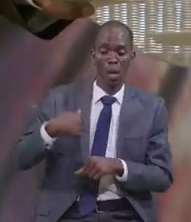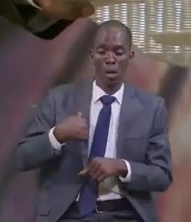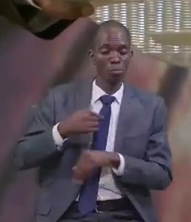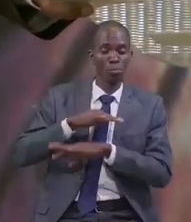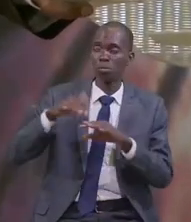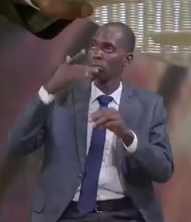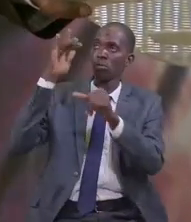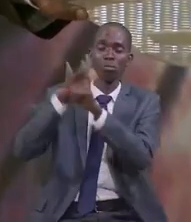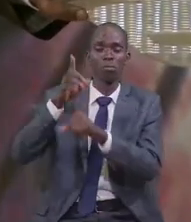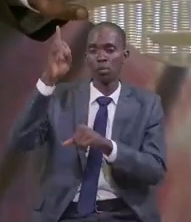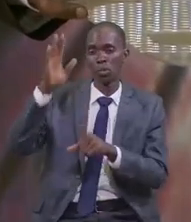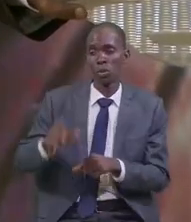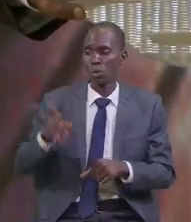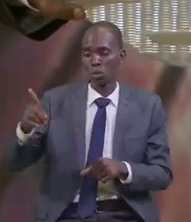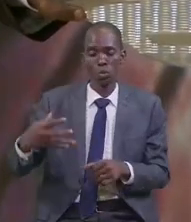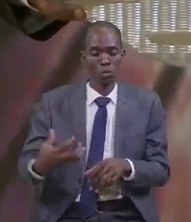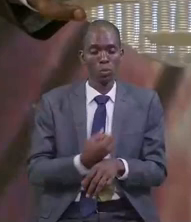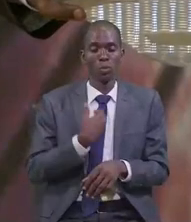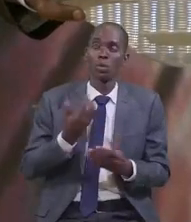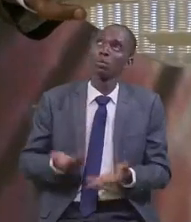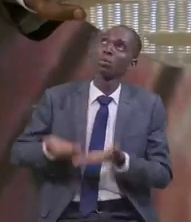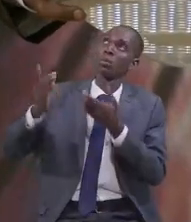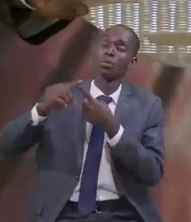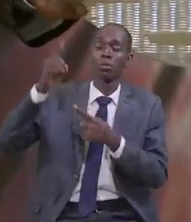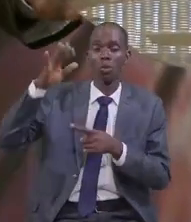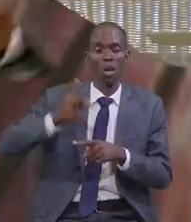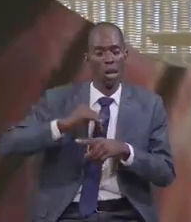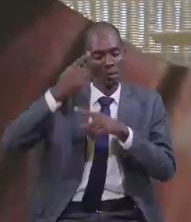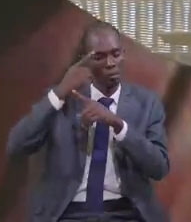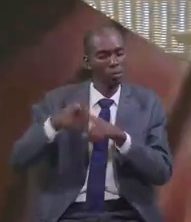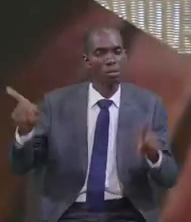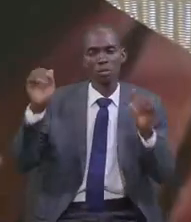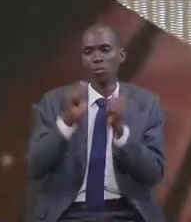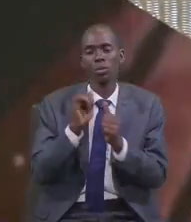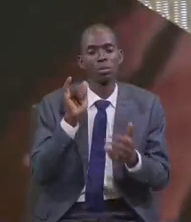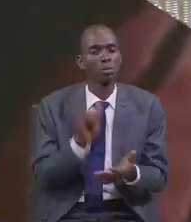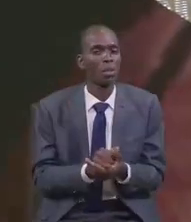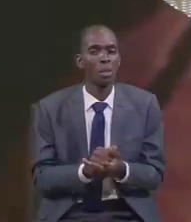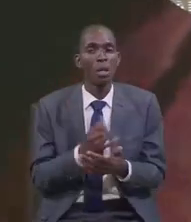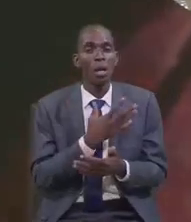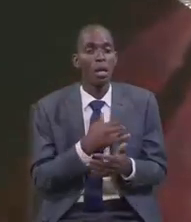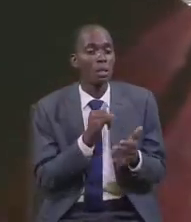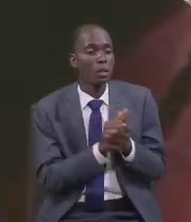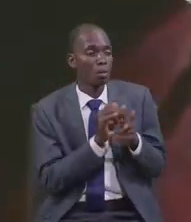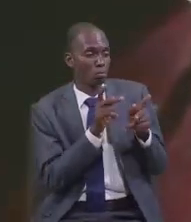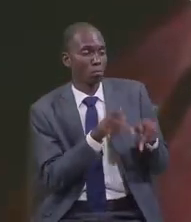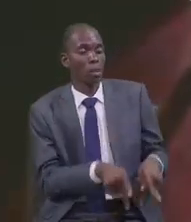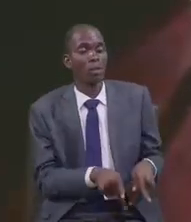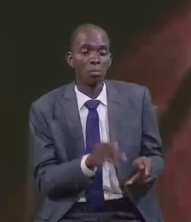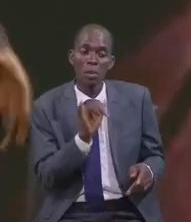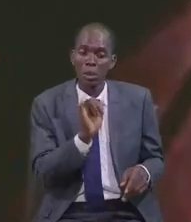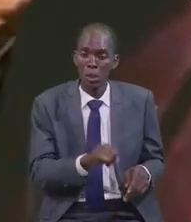Dieu. Moi, je n'accepte pas ça. Hein? Et cette personne, quoique sa